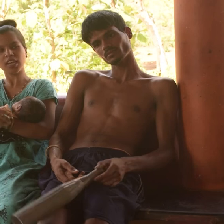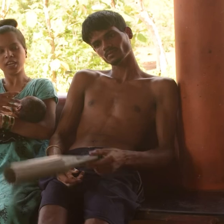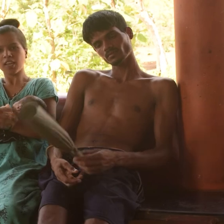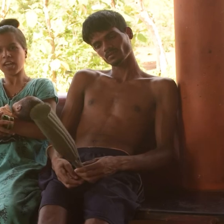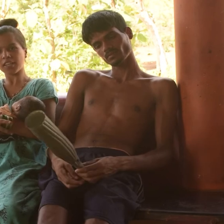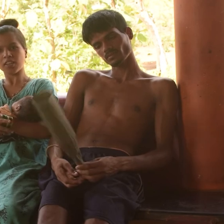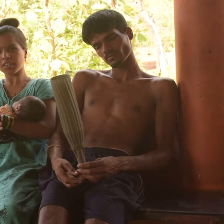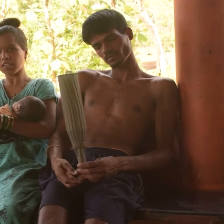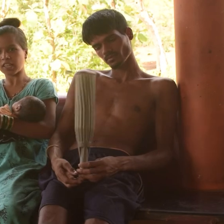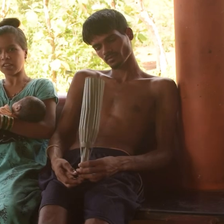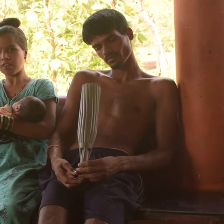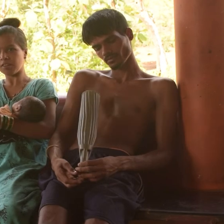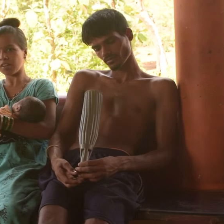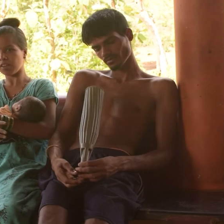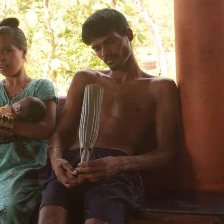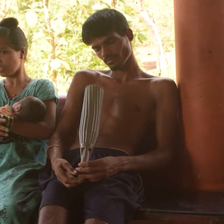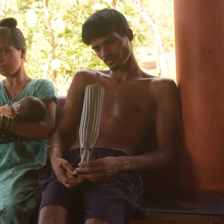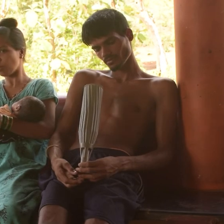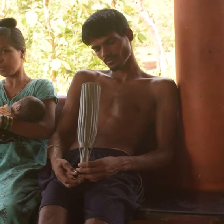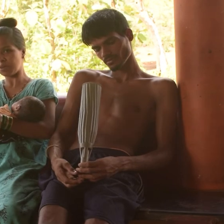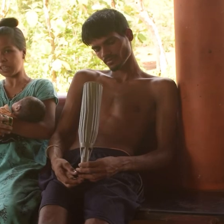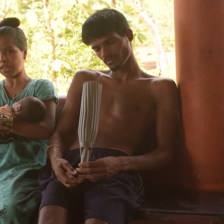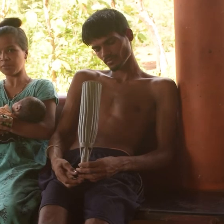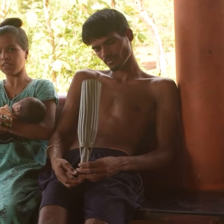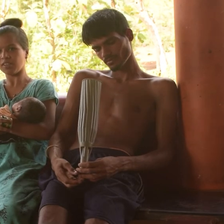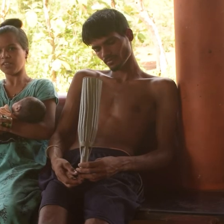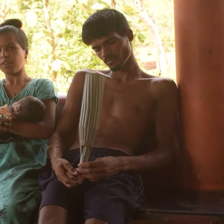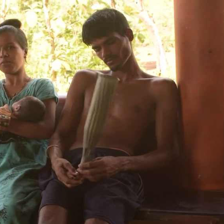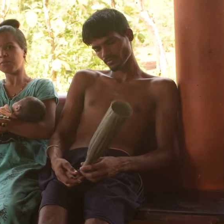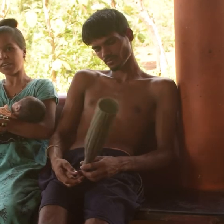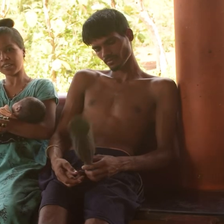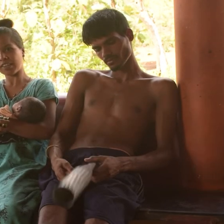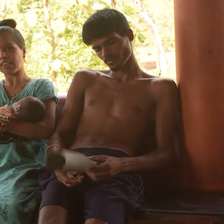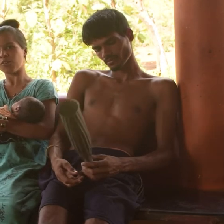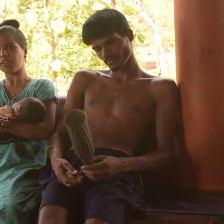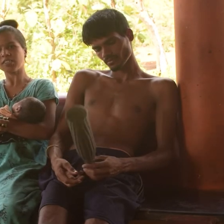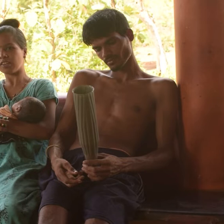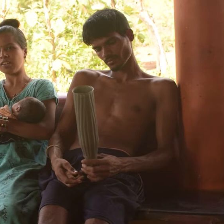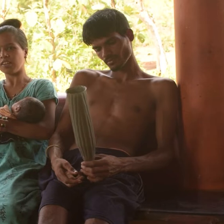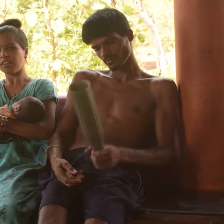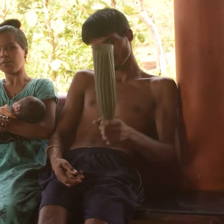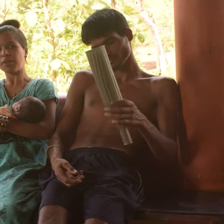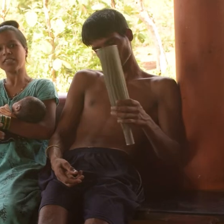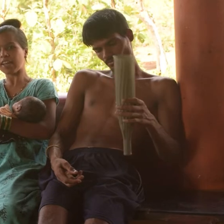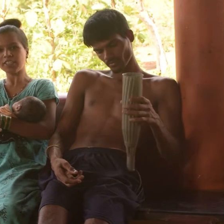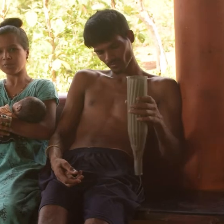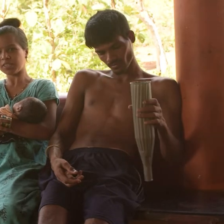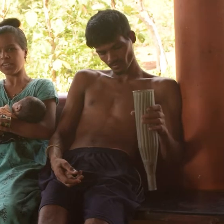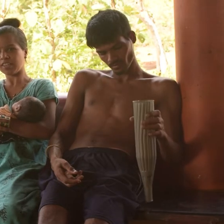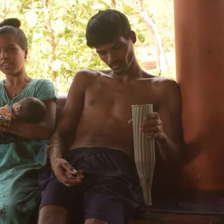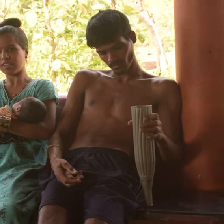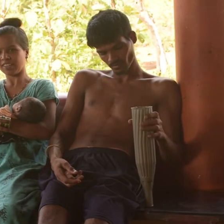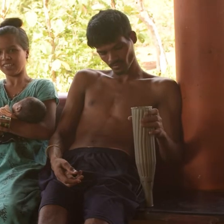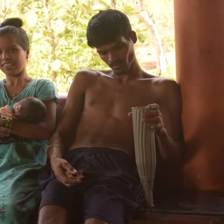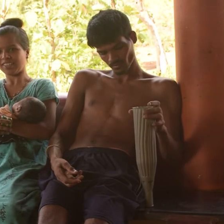म्हणजे त्याने लगेच सांगितलेलं शेवट मुलगी बघितली आहे मी, मग मी लग्न करणार आहे वगैरे. मग ती यायची मी